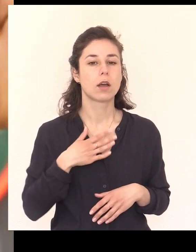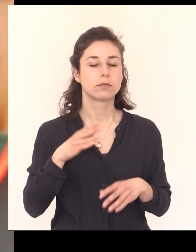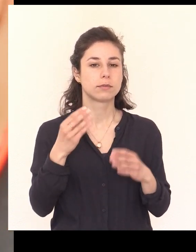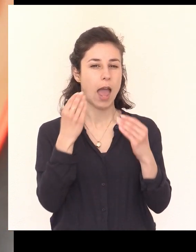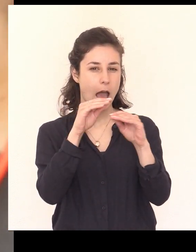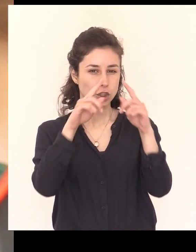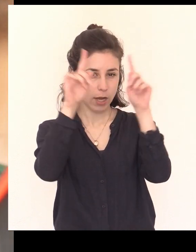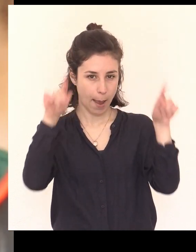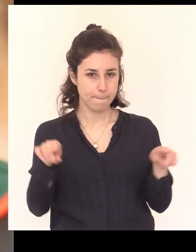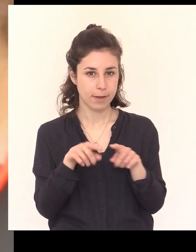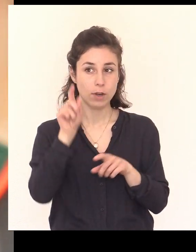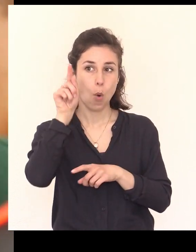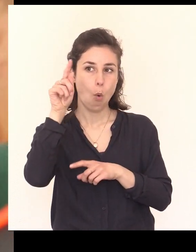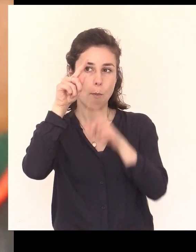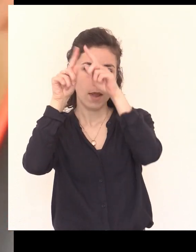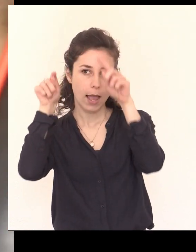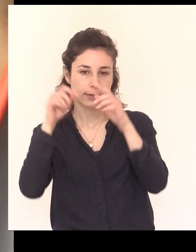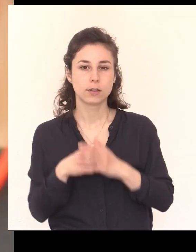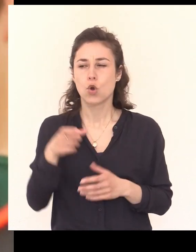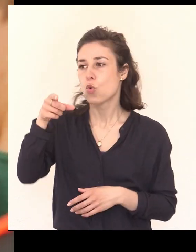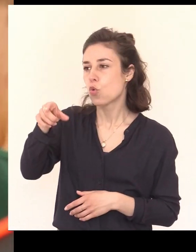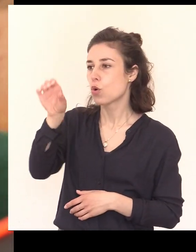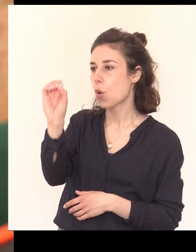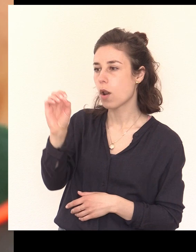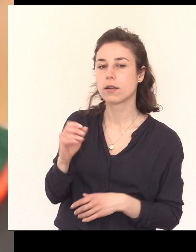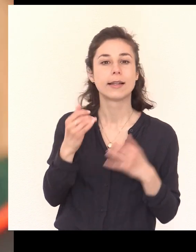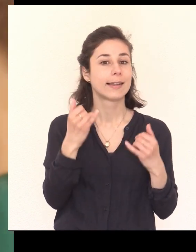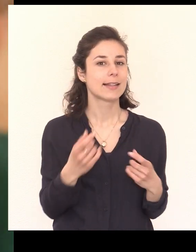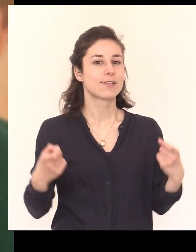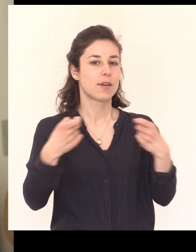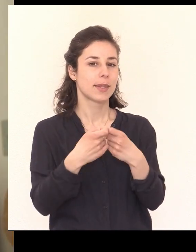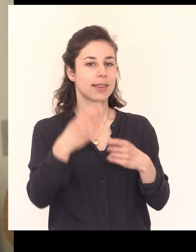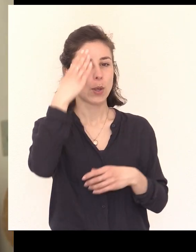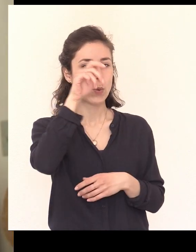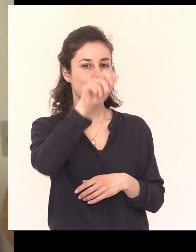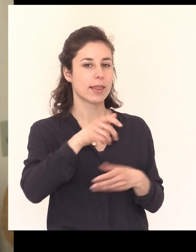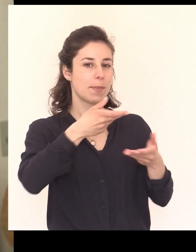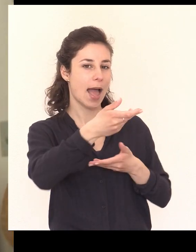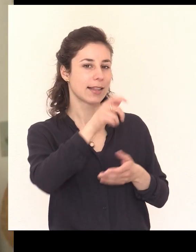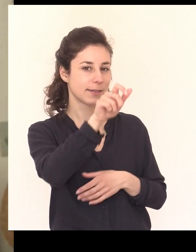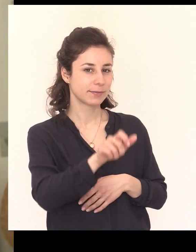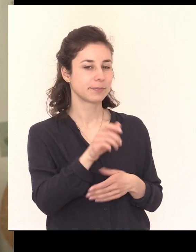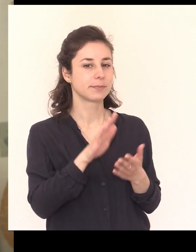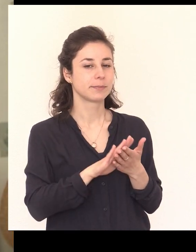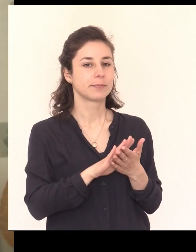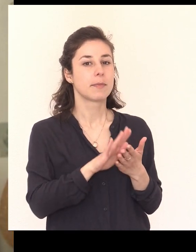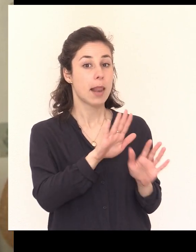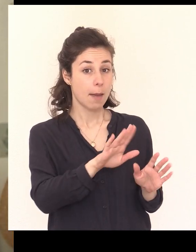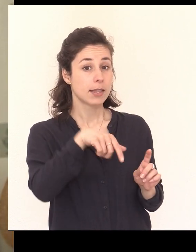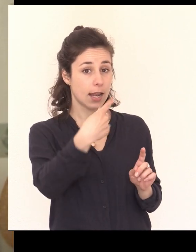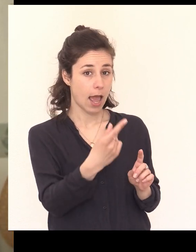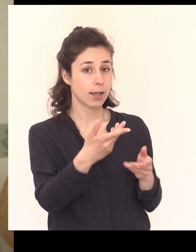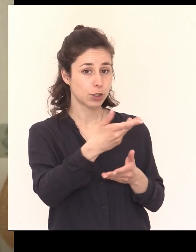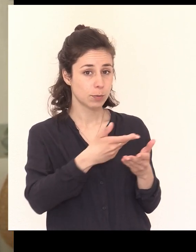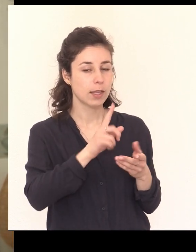in unserem Anschreiben. Q0. Ich verbinde Sie jetzt mit einem Kundenberater. Bleiben Sie im Anschluss